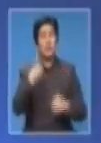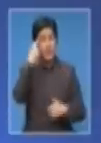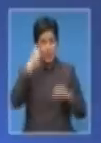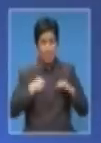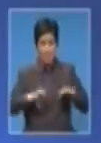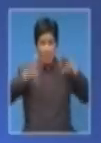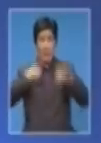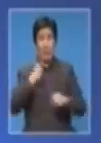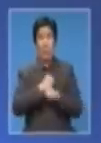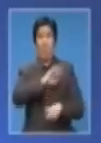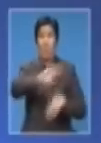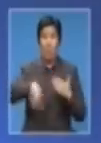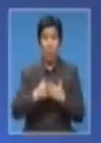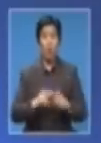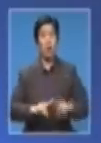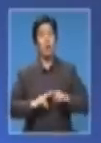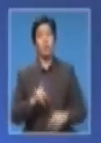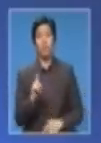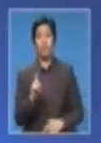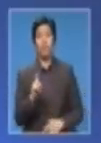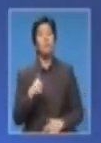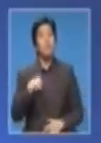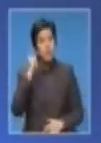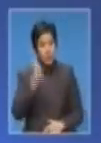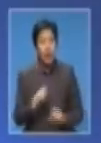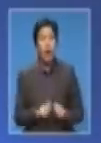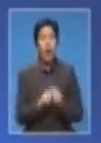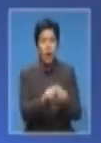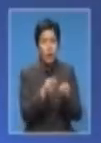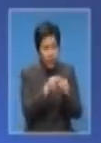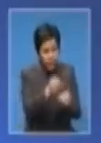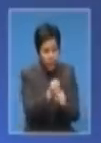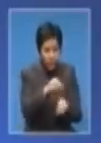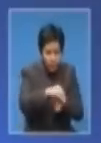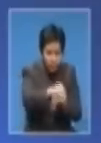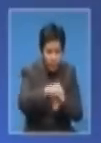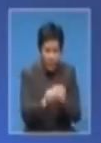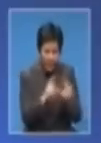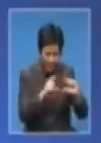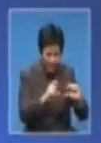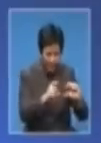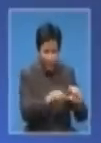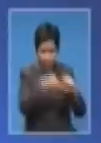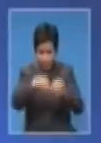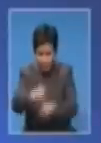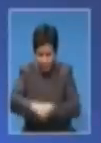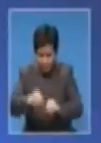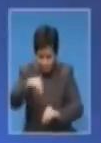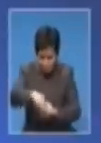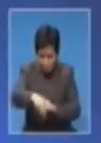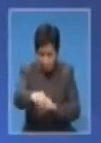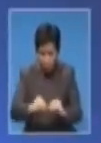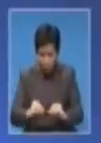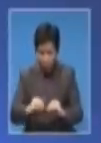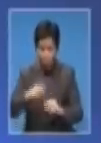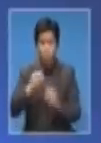ดียวแล้วก็มันก็เป็นบ่อเกิดของความไม่วางใจนะการทุจริตต่างๆเยอะแยะหมดท่านต้องดูแลกันเองให้ได้ท่านเข้มแข็งพอแล้ว